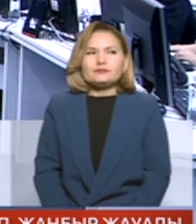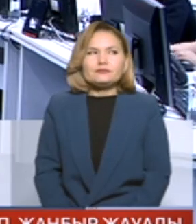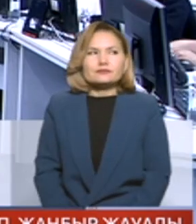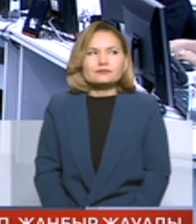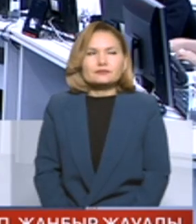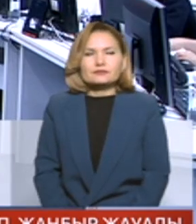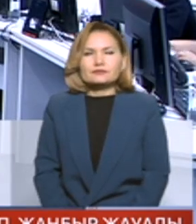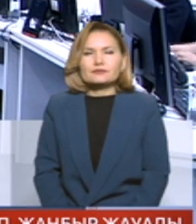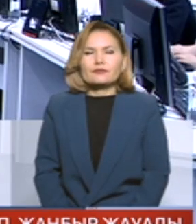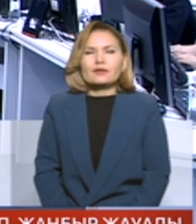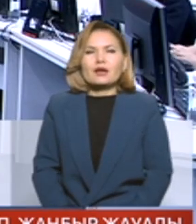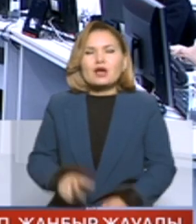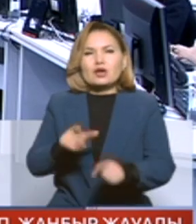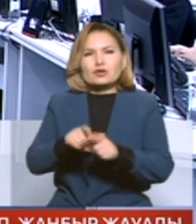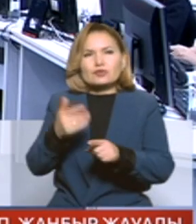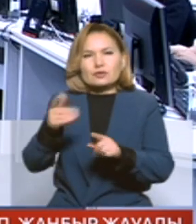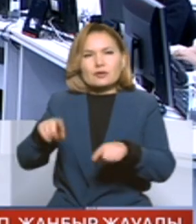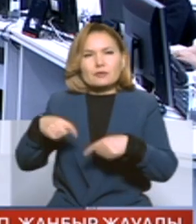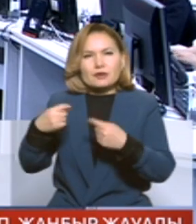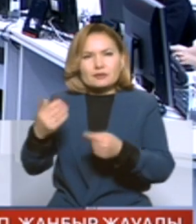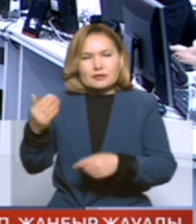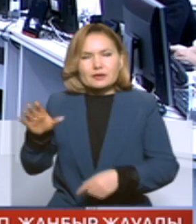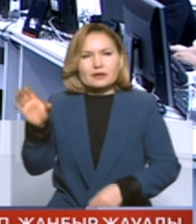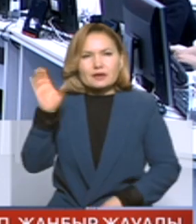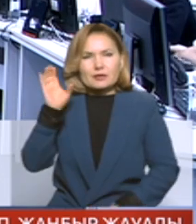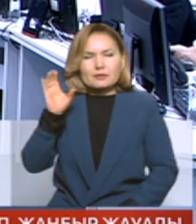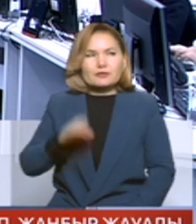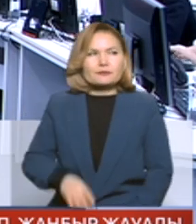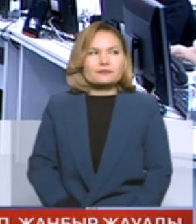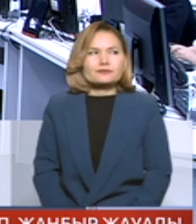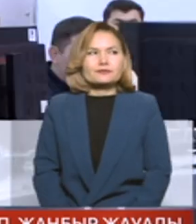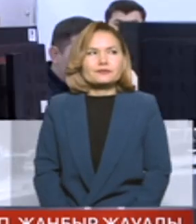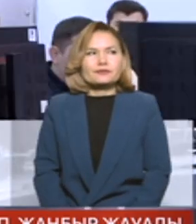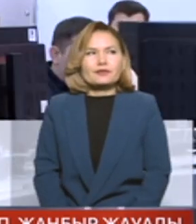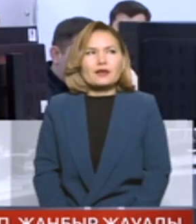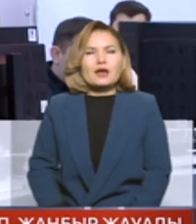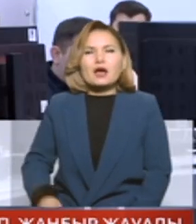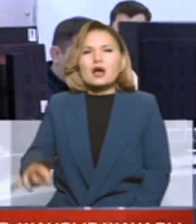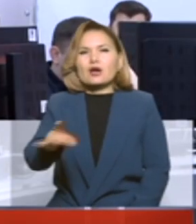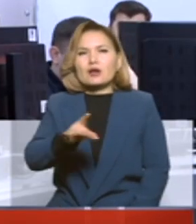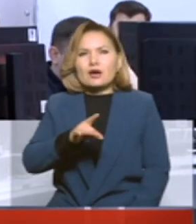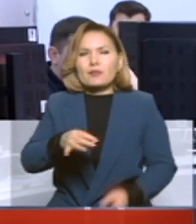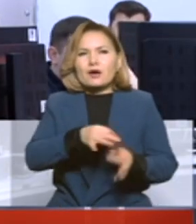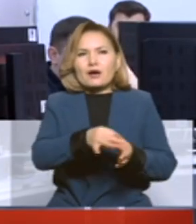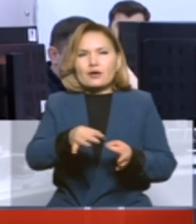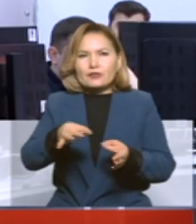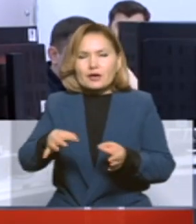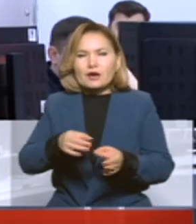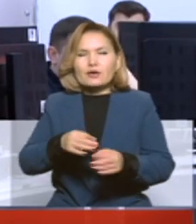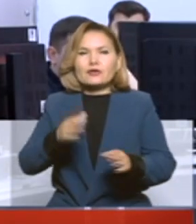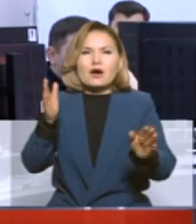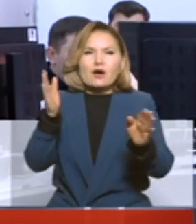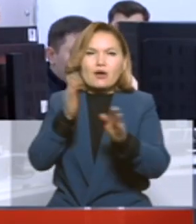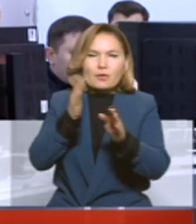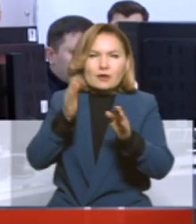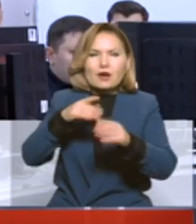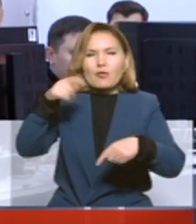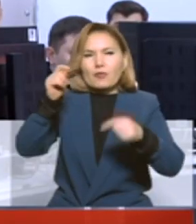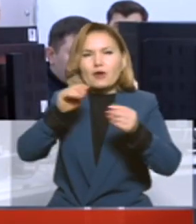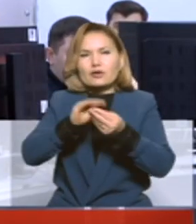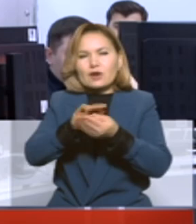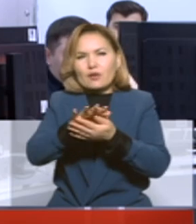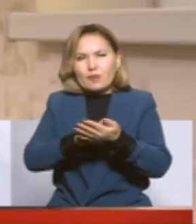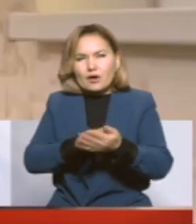Рахмет. Алина ханым, сөз кезегі өзіңізде. Рахмет. Республиканың басым бөлігінде тұрақсыз ауа райы сақталады.